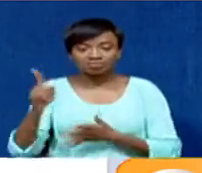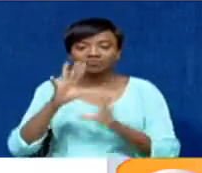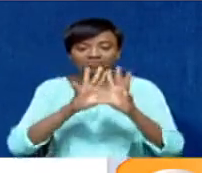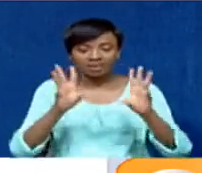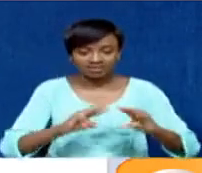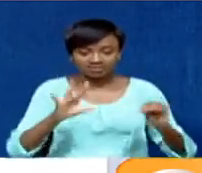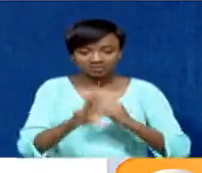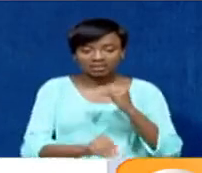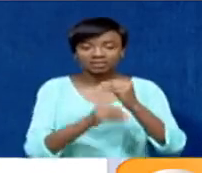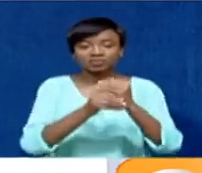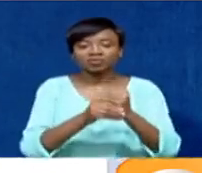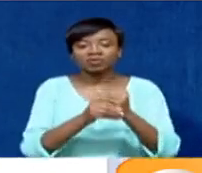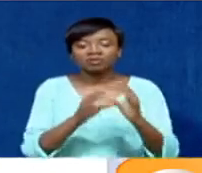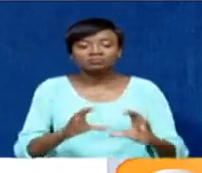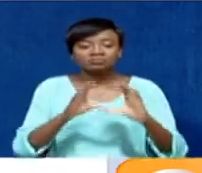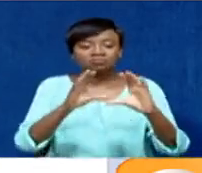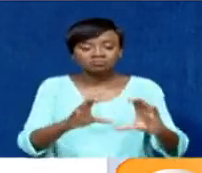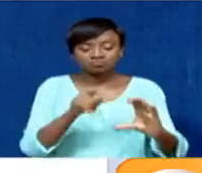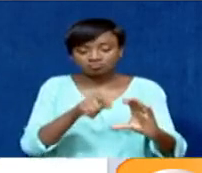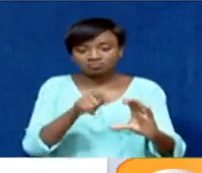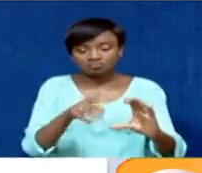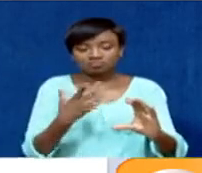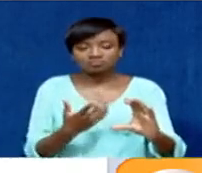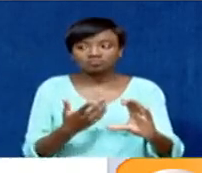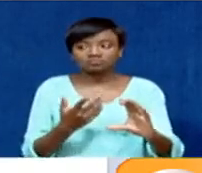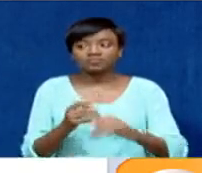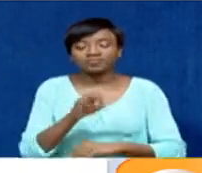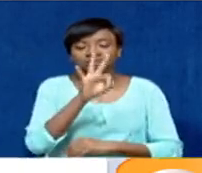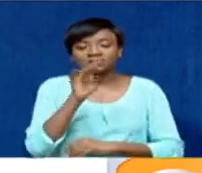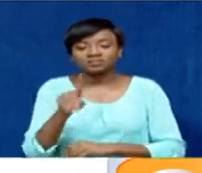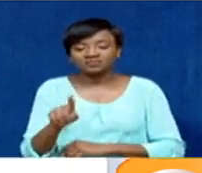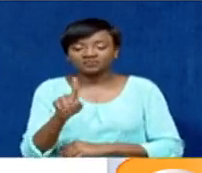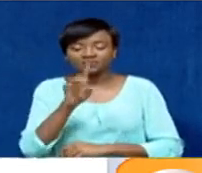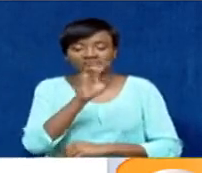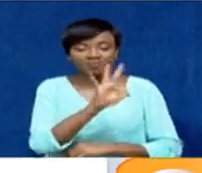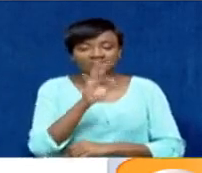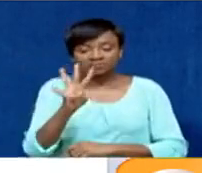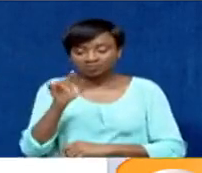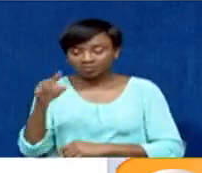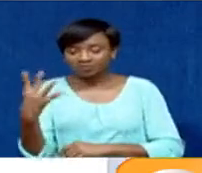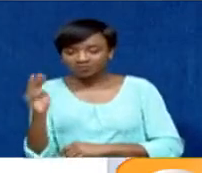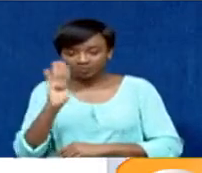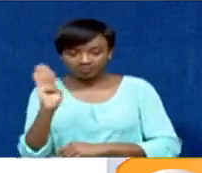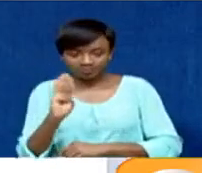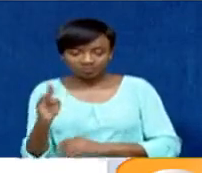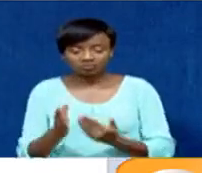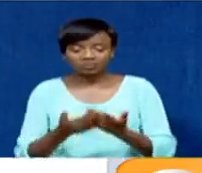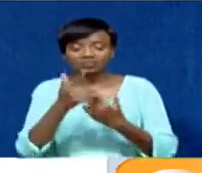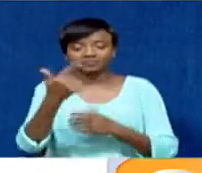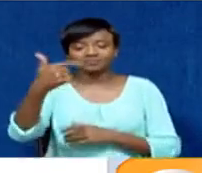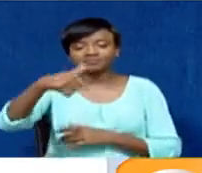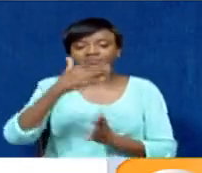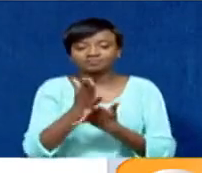wa bajeti ya ziada kuwa sheria utakaotoa shilingi bilioni 34.4 kuimarisha sekta ya mafuta.